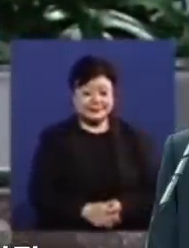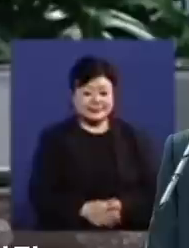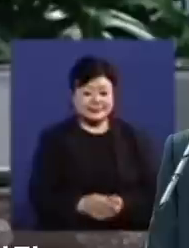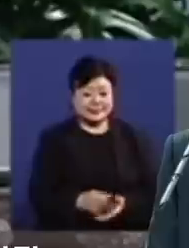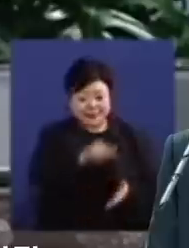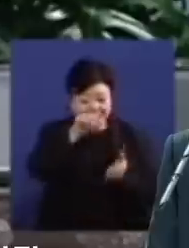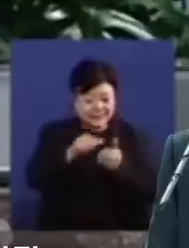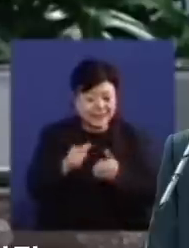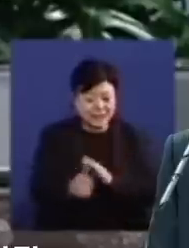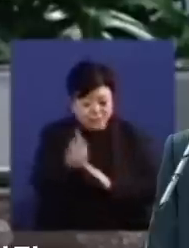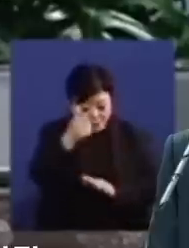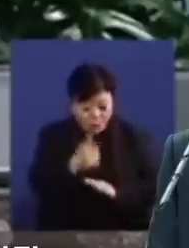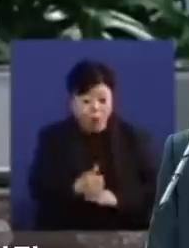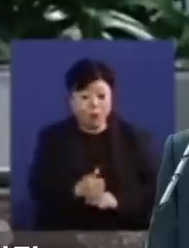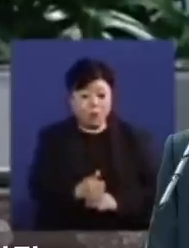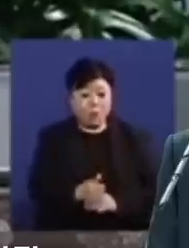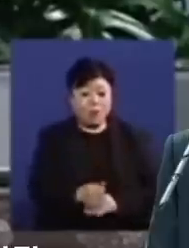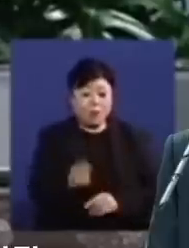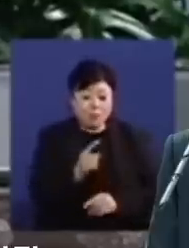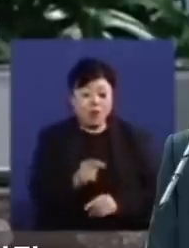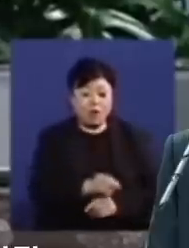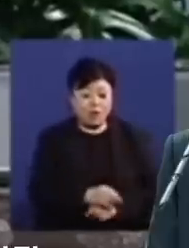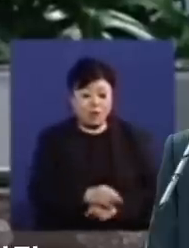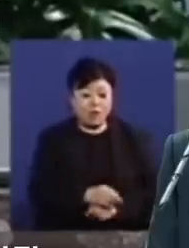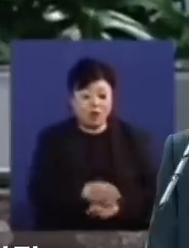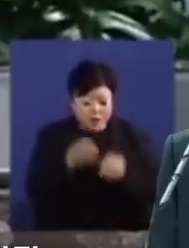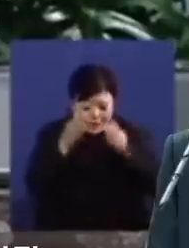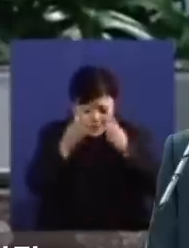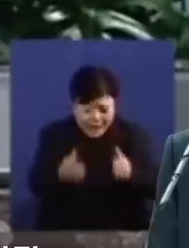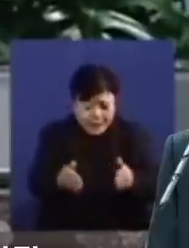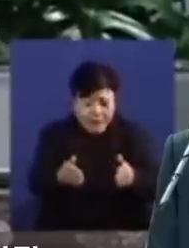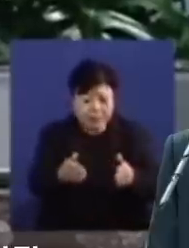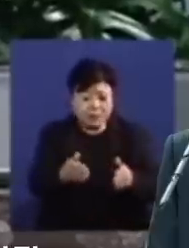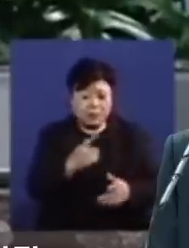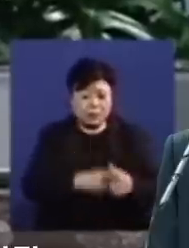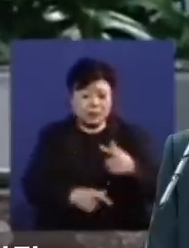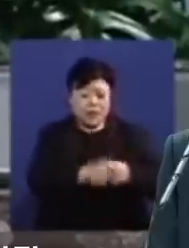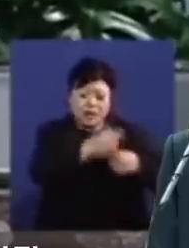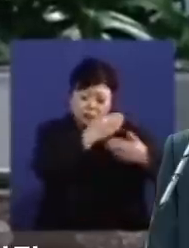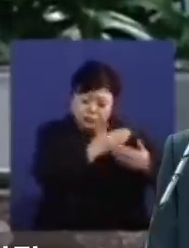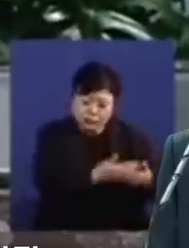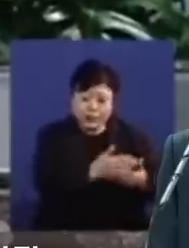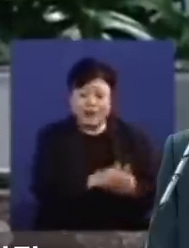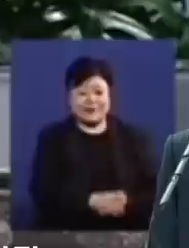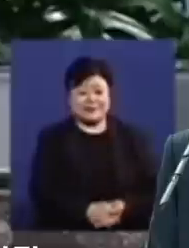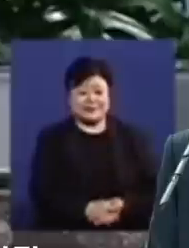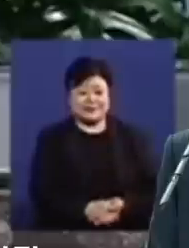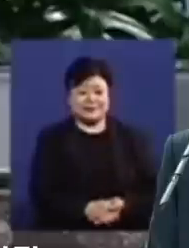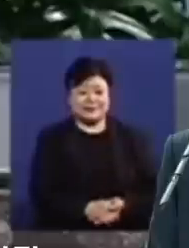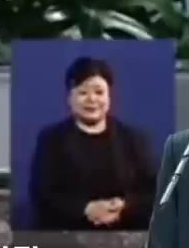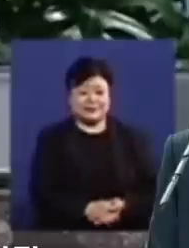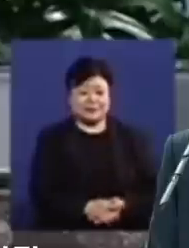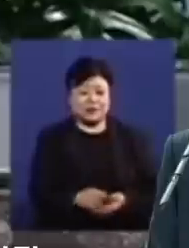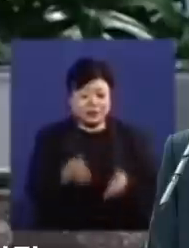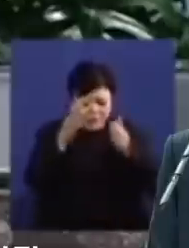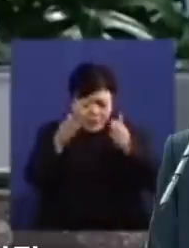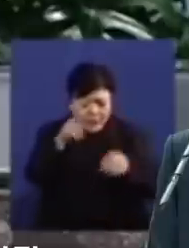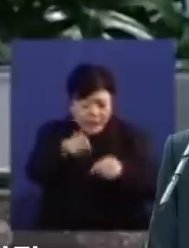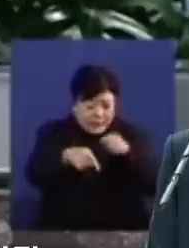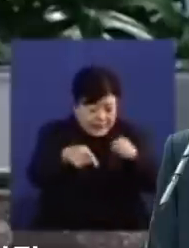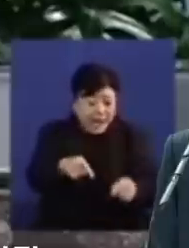인생 성공책도는 우리가 무엇을 향하는가 하는 것이 무엇보다 중요합니다. 어디를 향해서 가느냐,